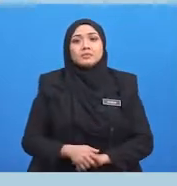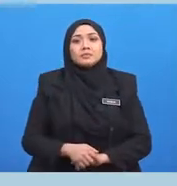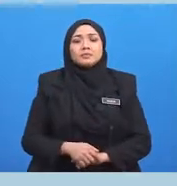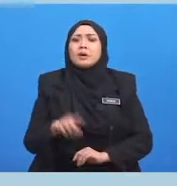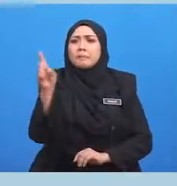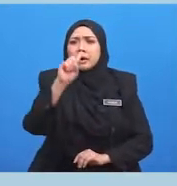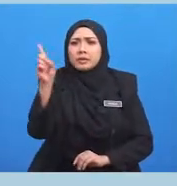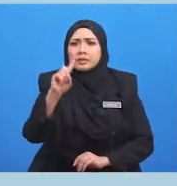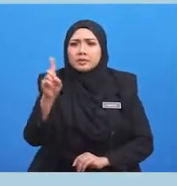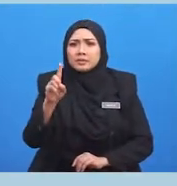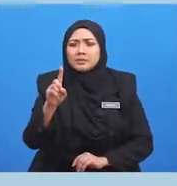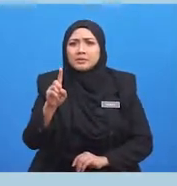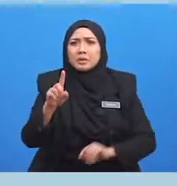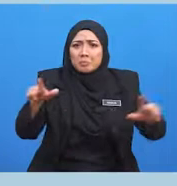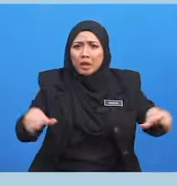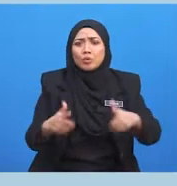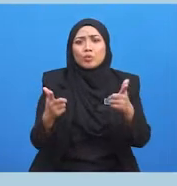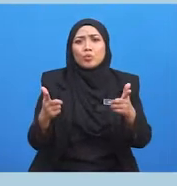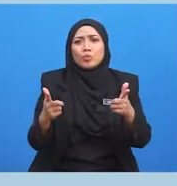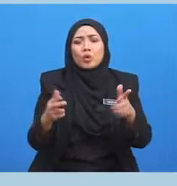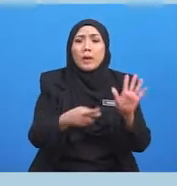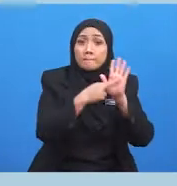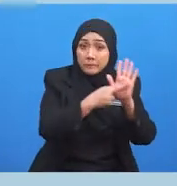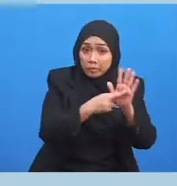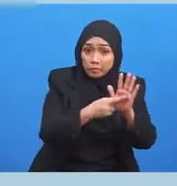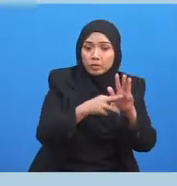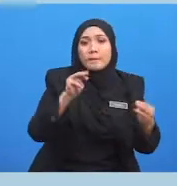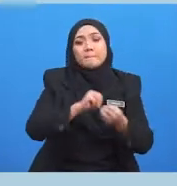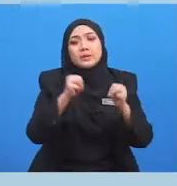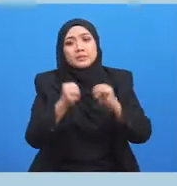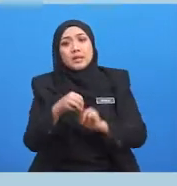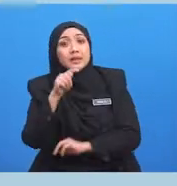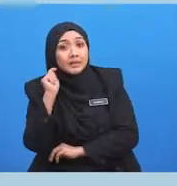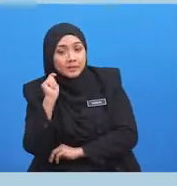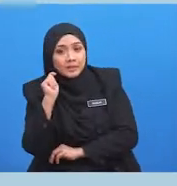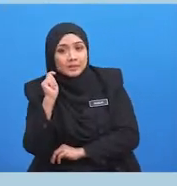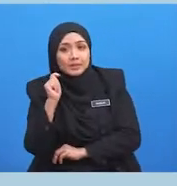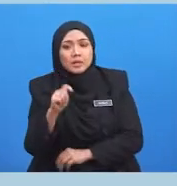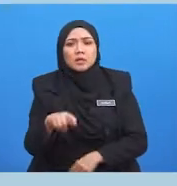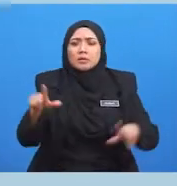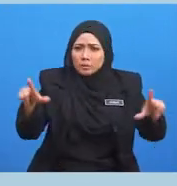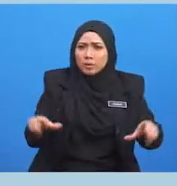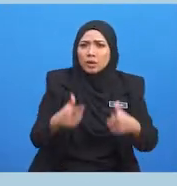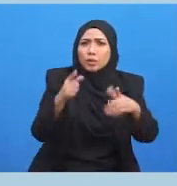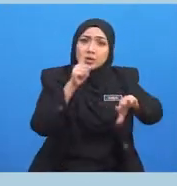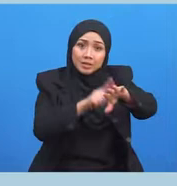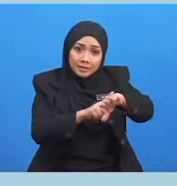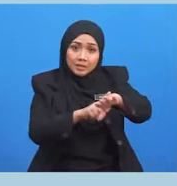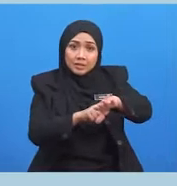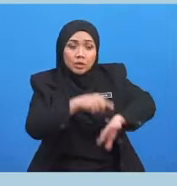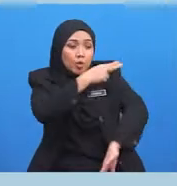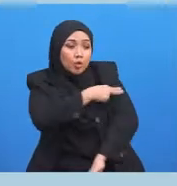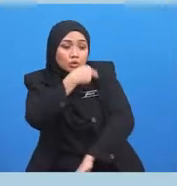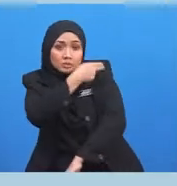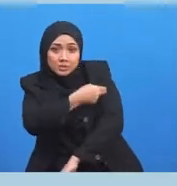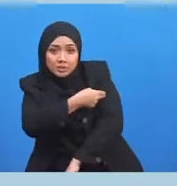mana ia berlaku? Merujuk masalah tadi, ia berlaku di hospital